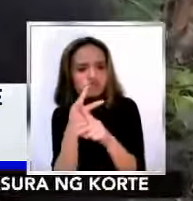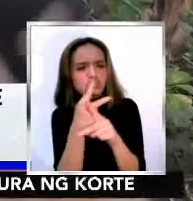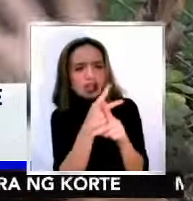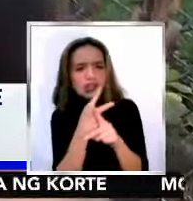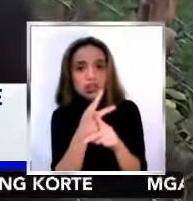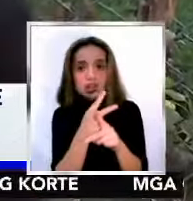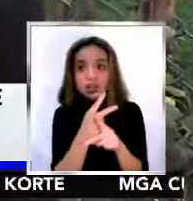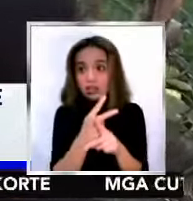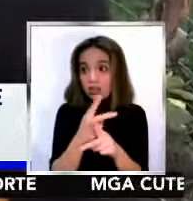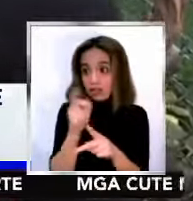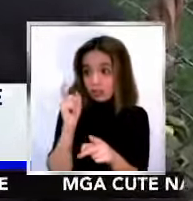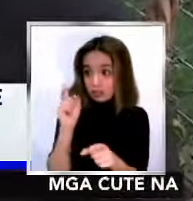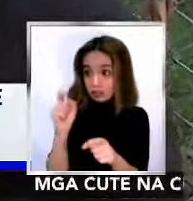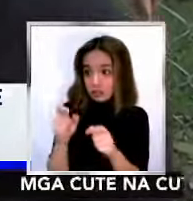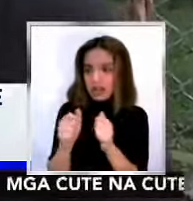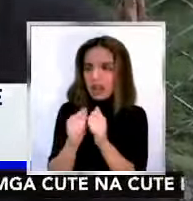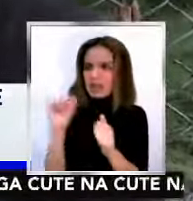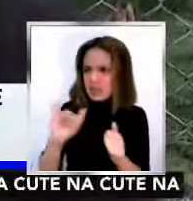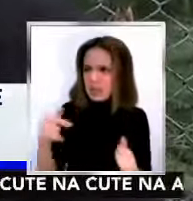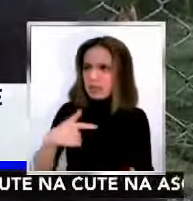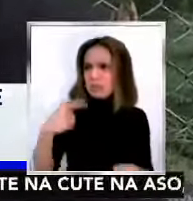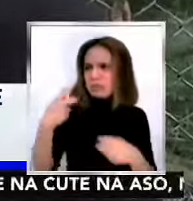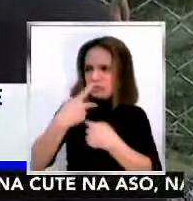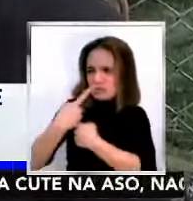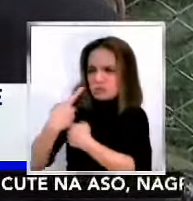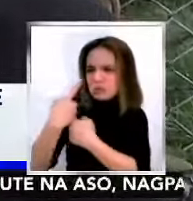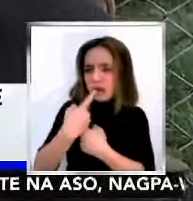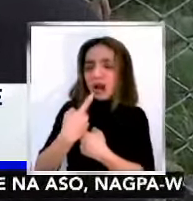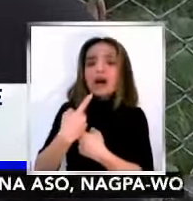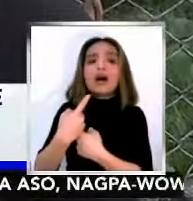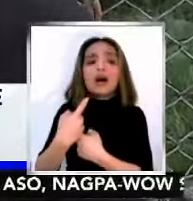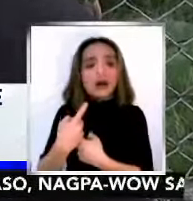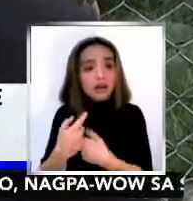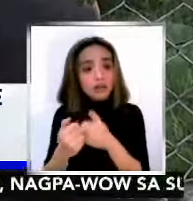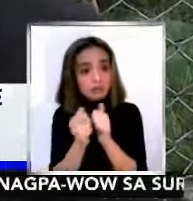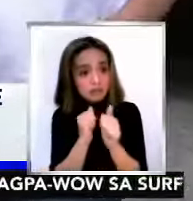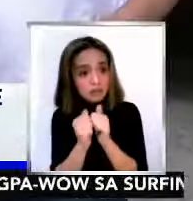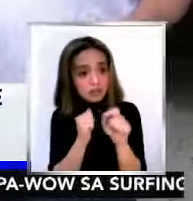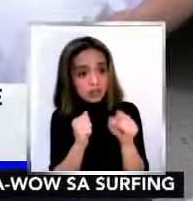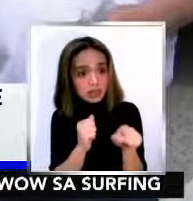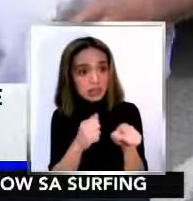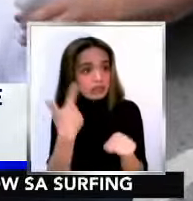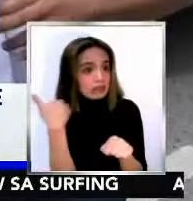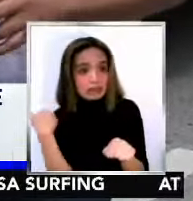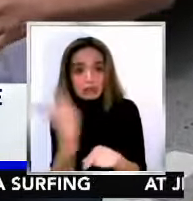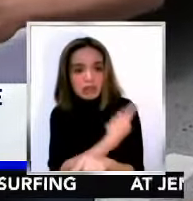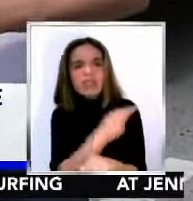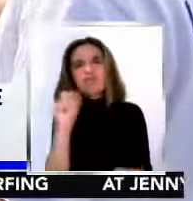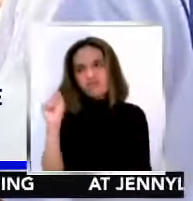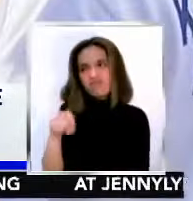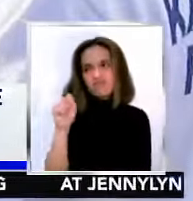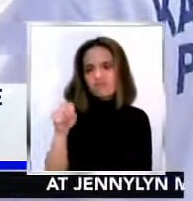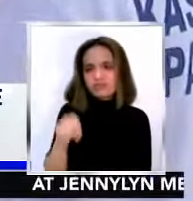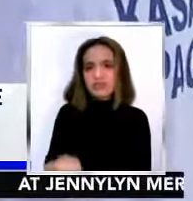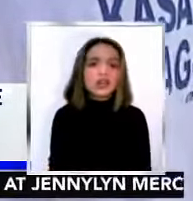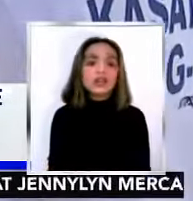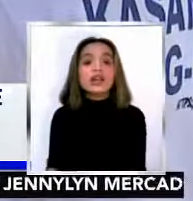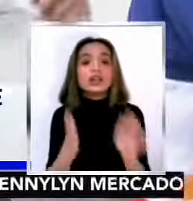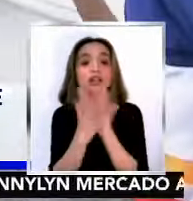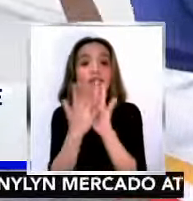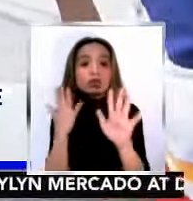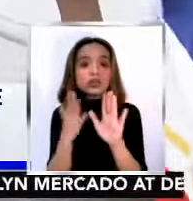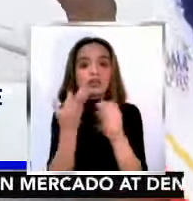po, kailangan ko din po kasi protektahan ko yung sarili ko. I see. So hindi ka pa nabakunahan? Sa pila ng libreng sakay sa Quezon City